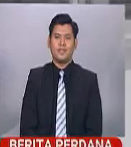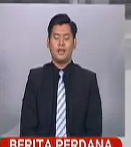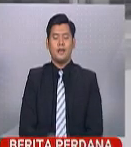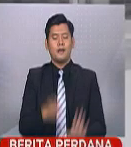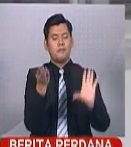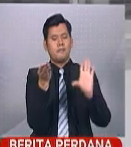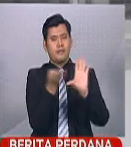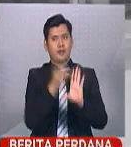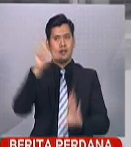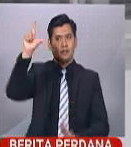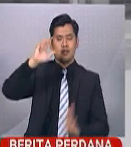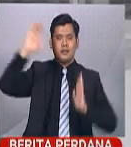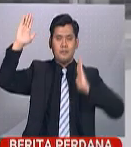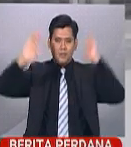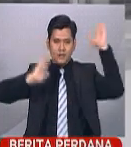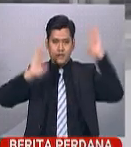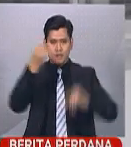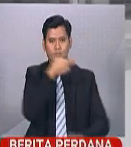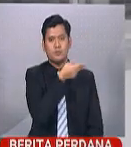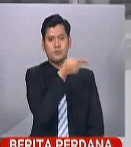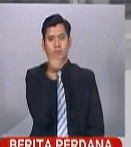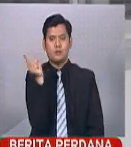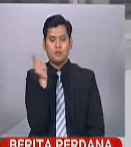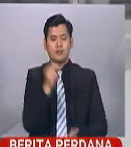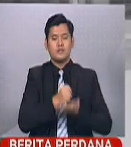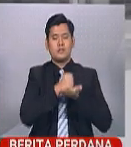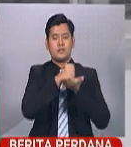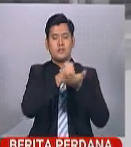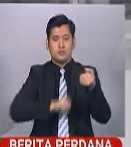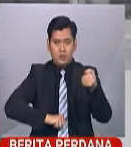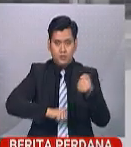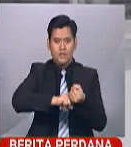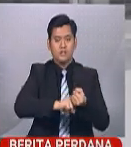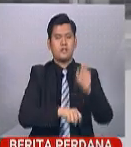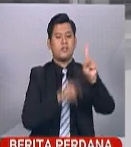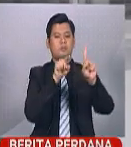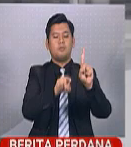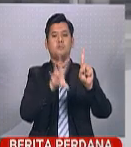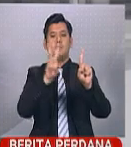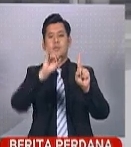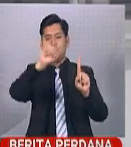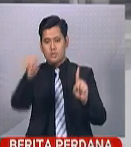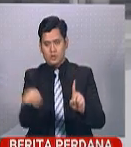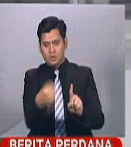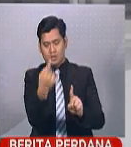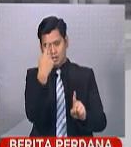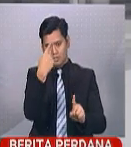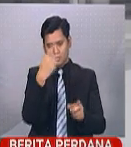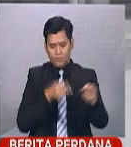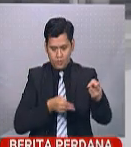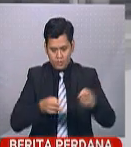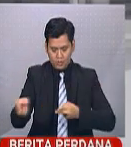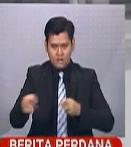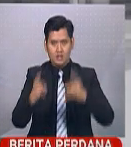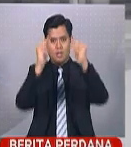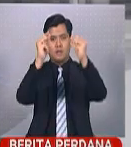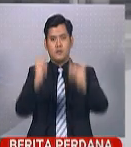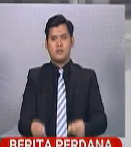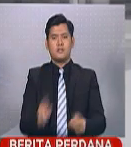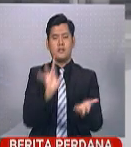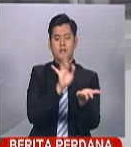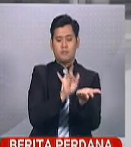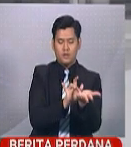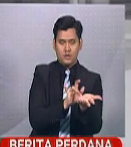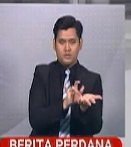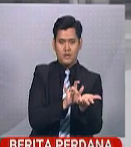Hai Bank Islam Malaysia berhad mengumkan sumbangan satu perpuluhan 6juta Ringgit bajunya house' kemanusiaan dan perubahan dalam